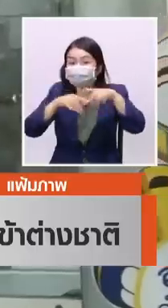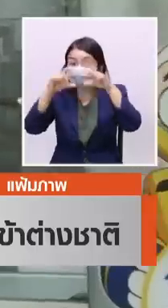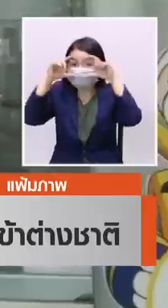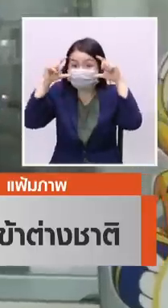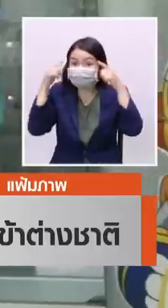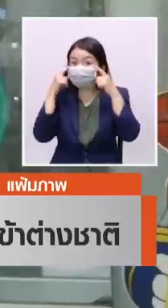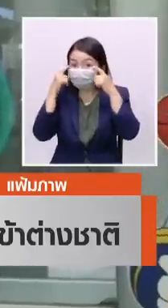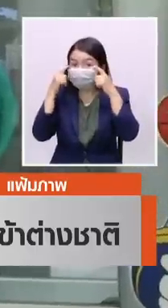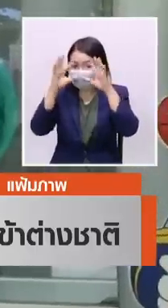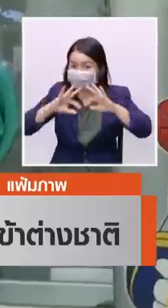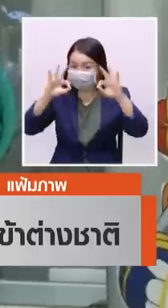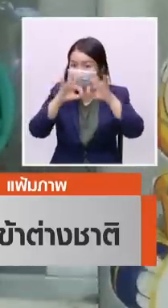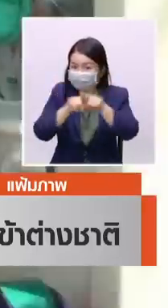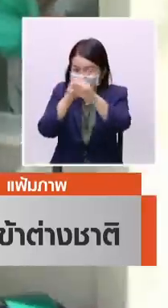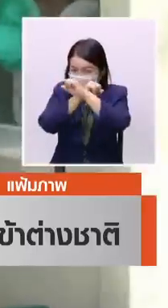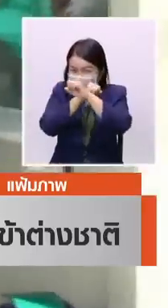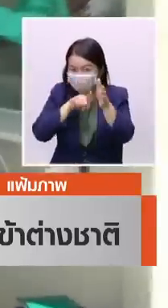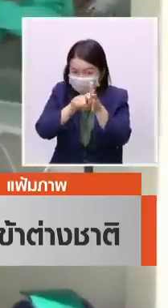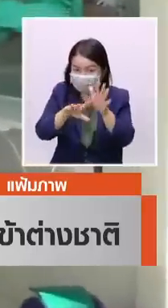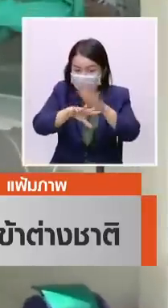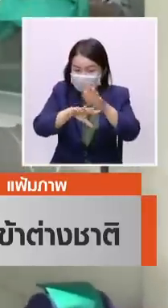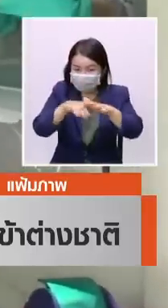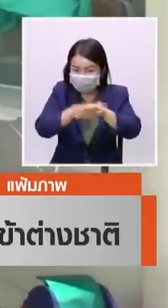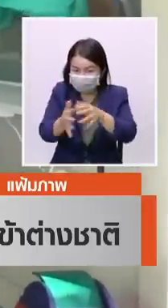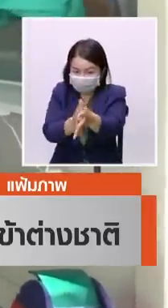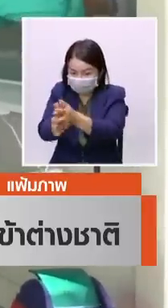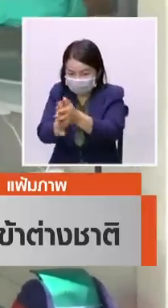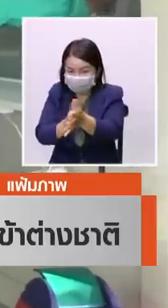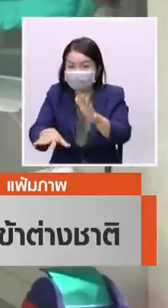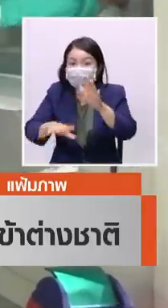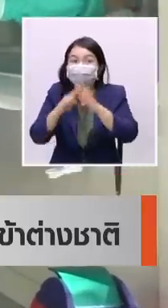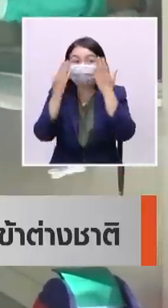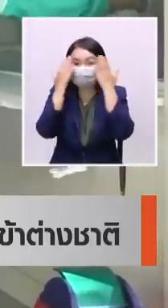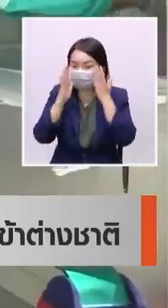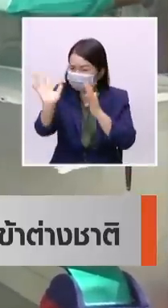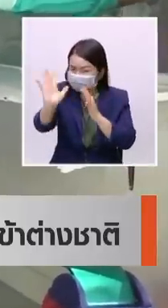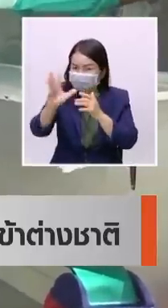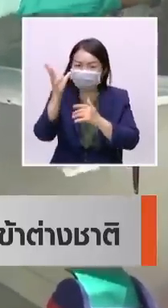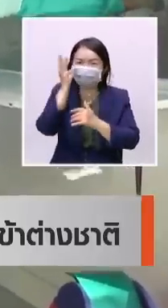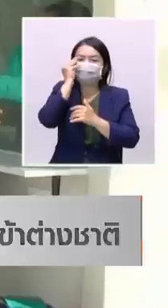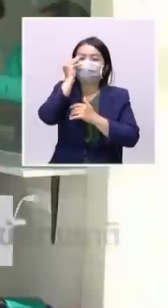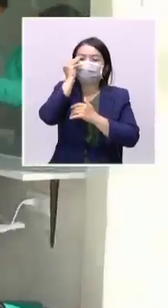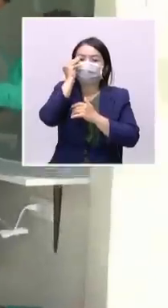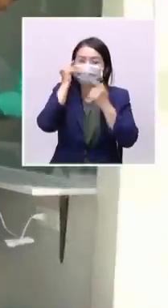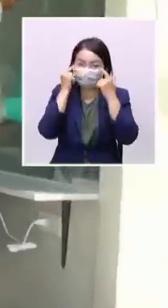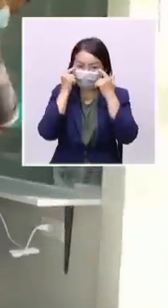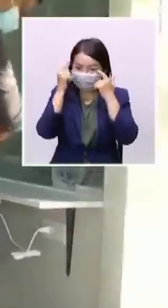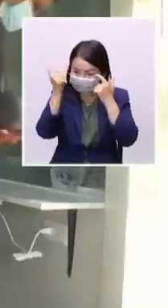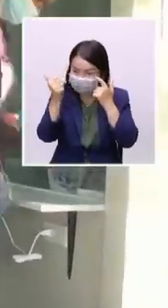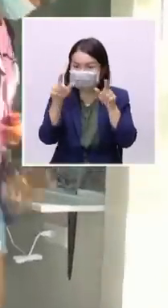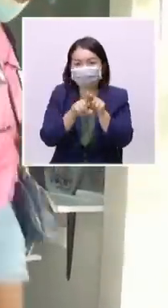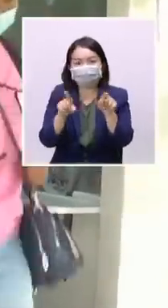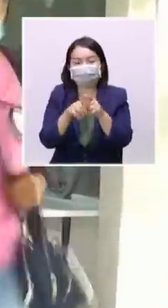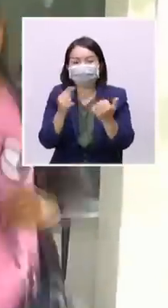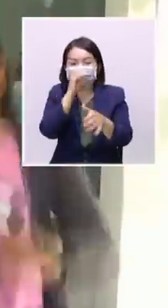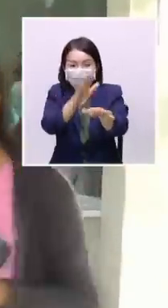ล้างมือบ่อยที่สุดและอย่าไปจากหน้าหรือว่าจับตาด้วยนะคะเพราะว่าอาจจะนำเชื้อเข้าสู่ร่างกายได้นะคะแล้ว